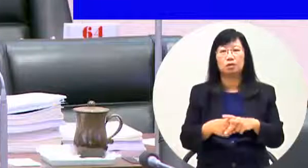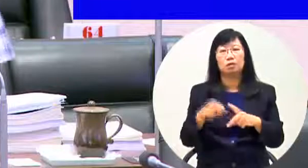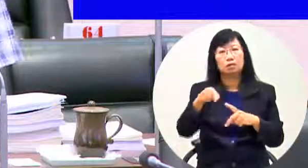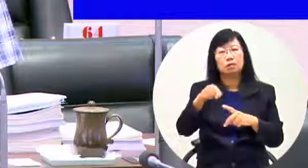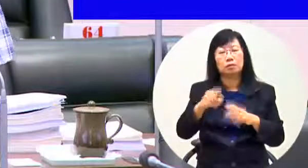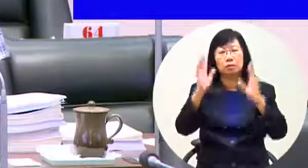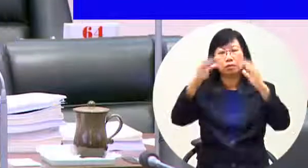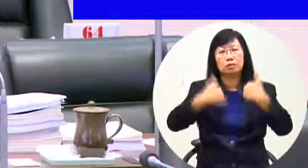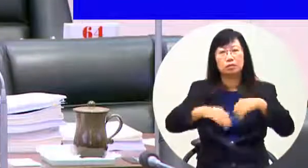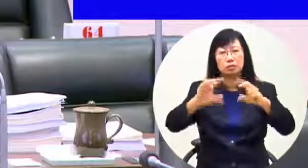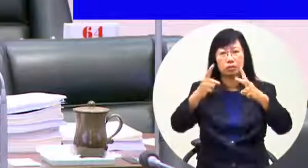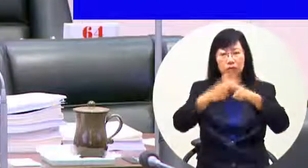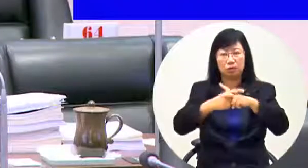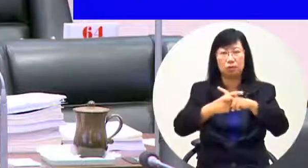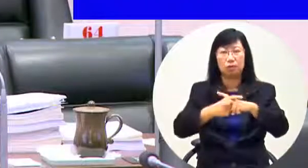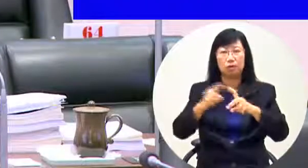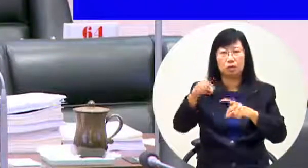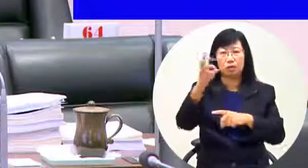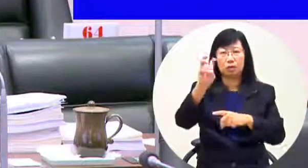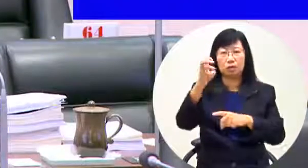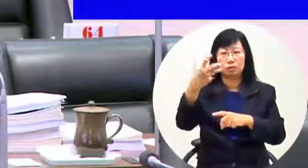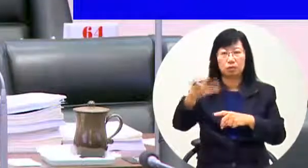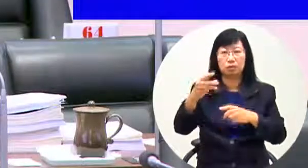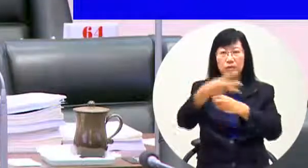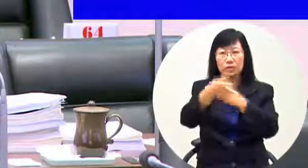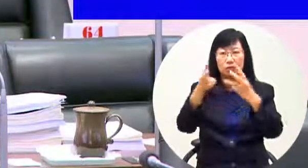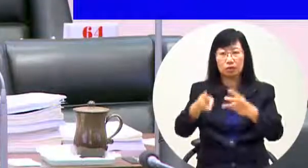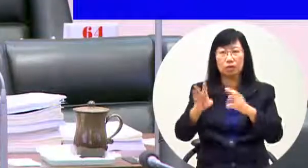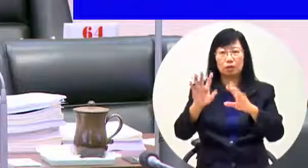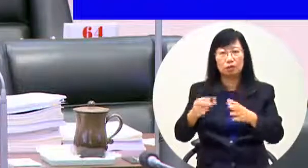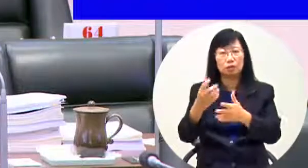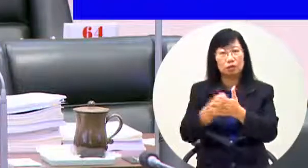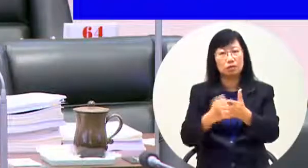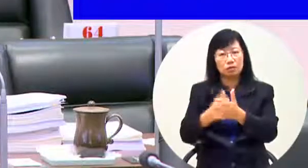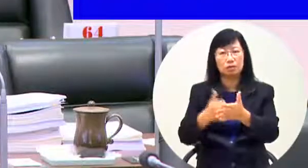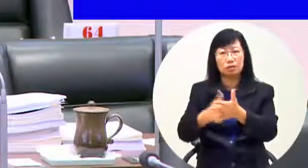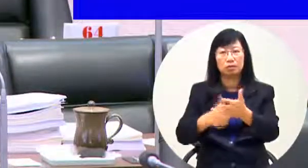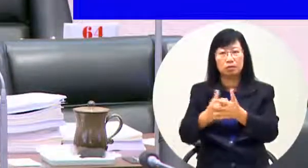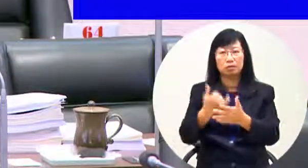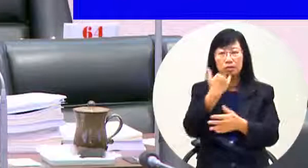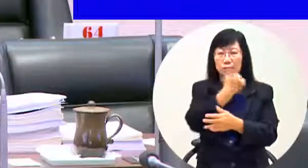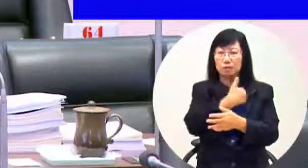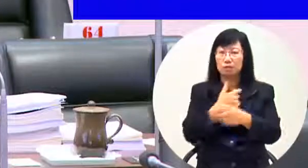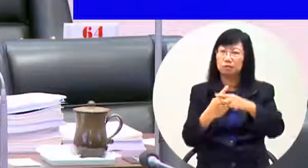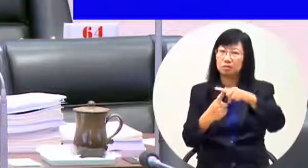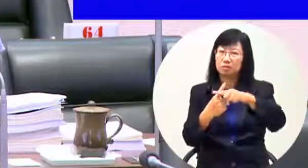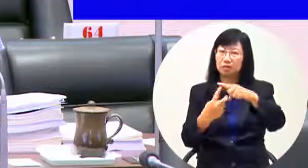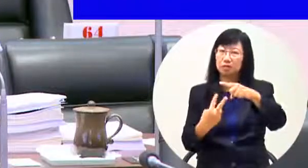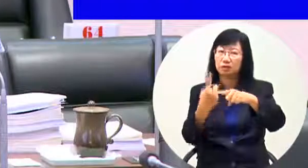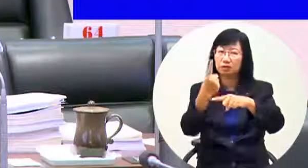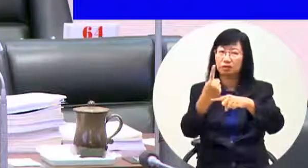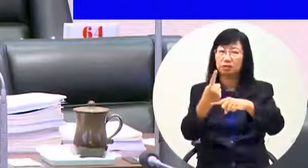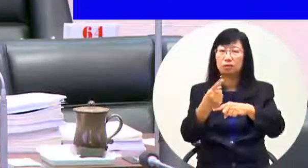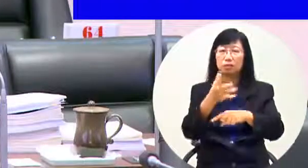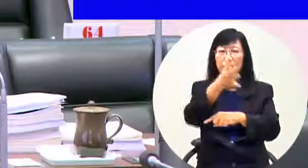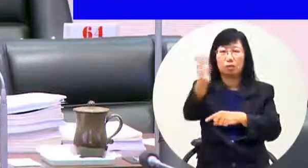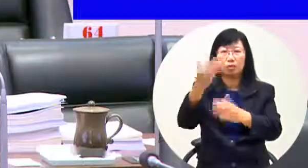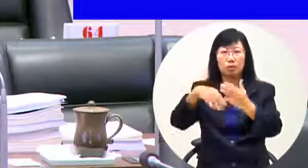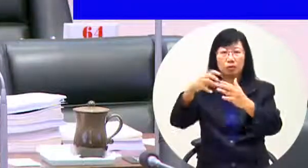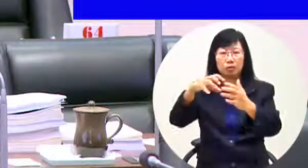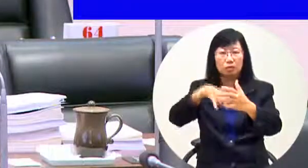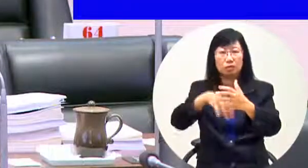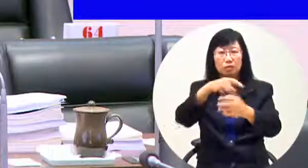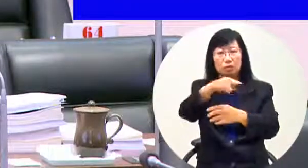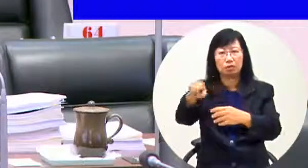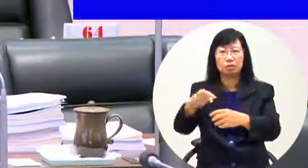130几班，现在可能都存3年半，那些校舍都浪费， 啊，我是很不愿意看到我的